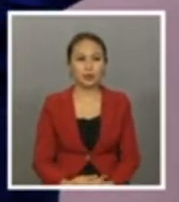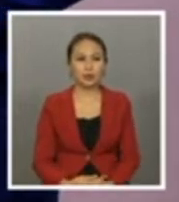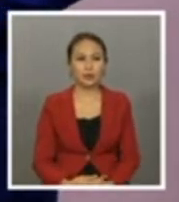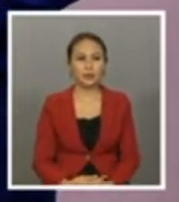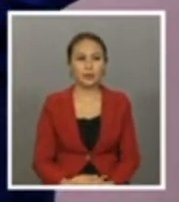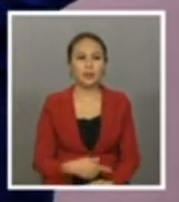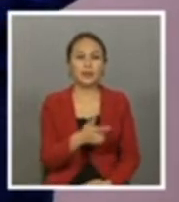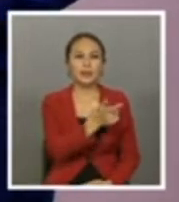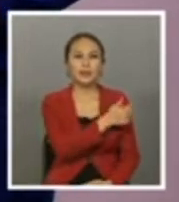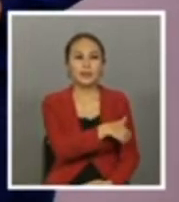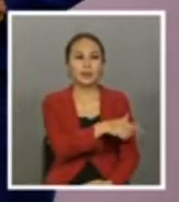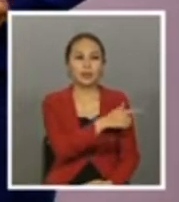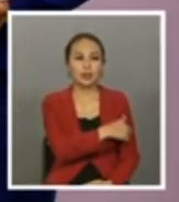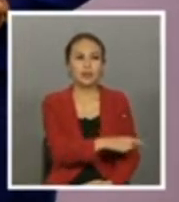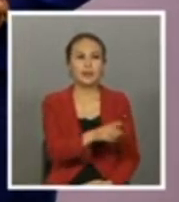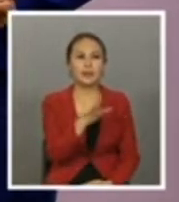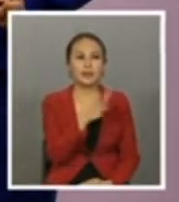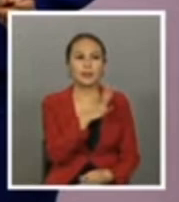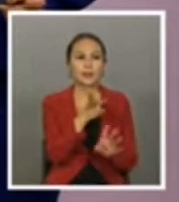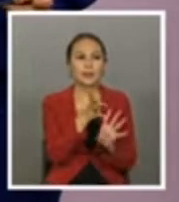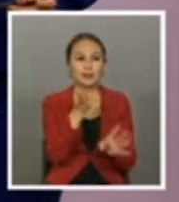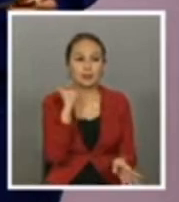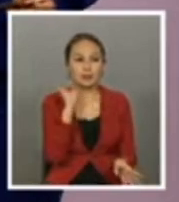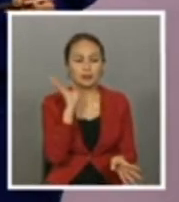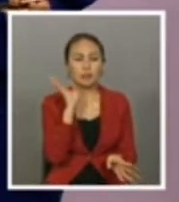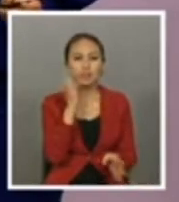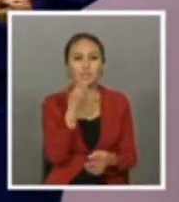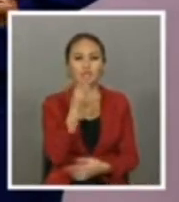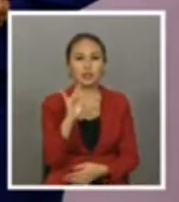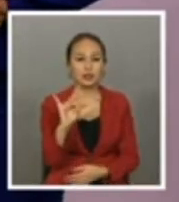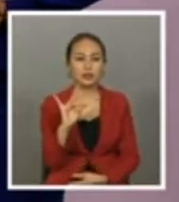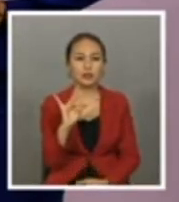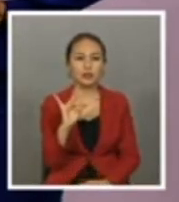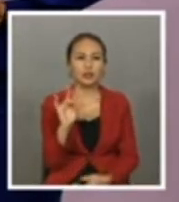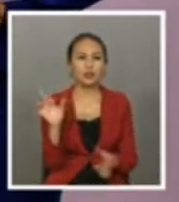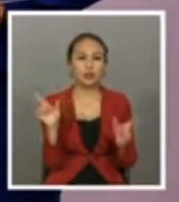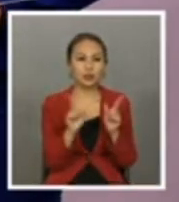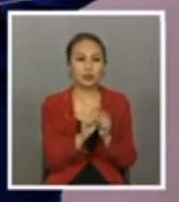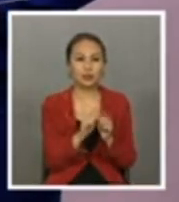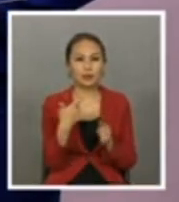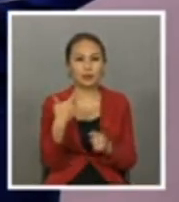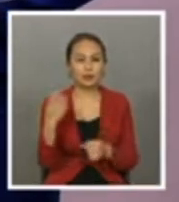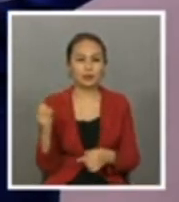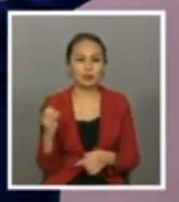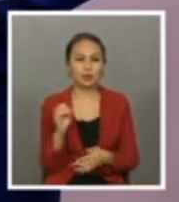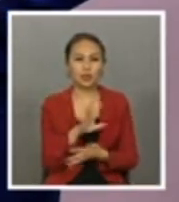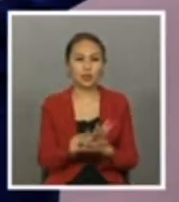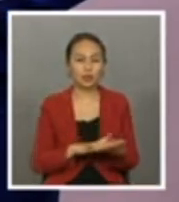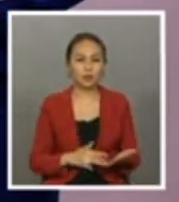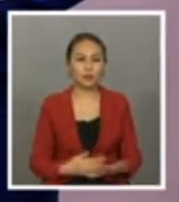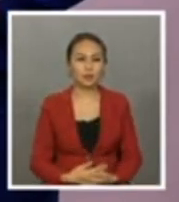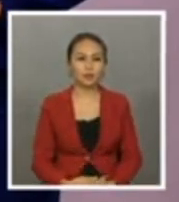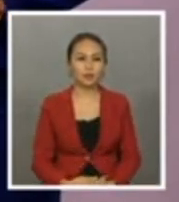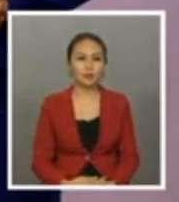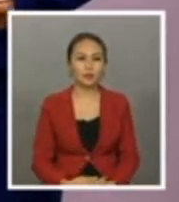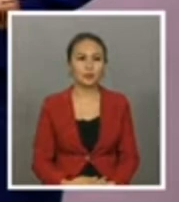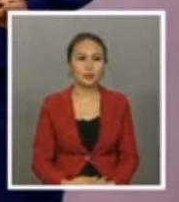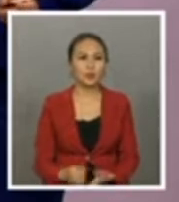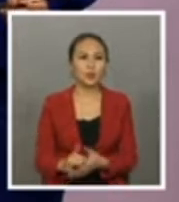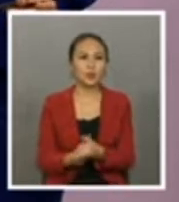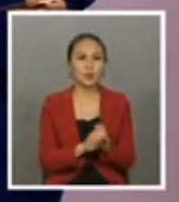Кезекшіге түбірі кезек, ші жұрнақ, ге жалғау.